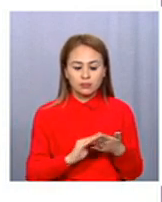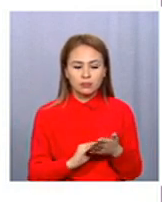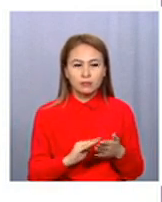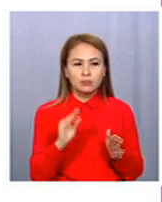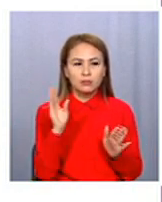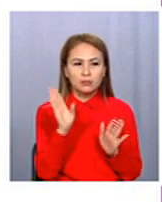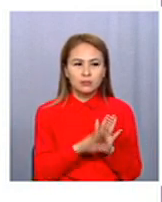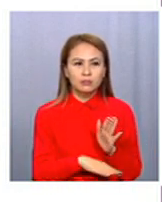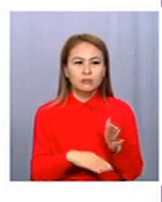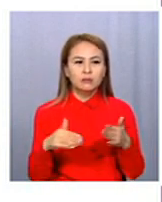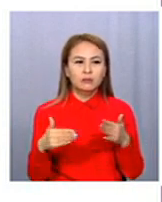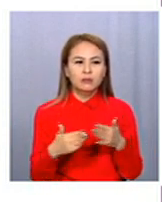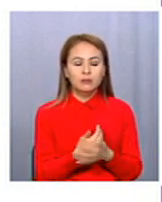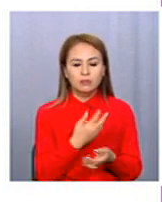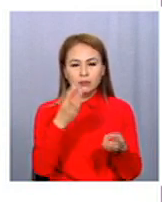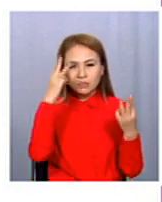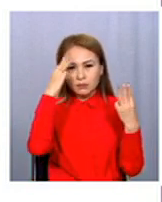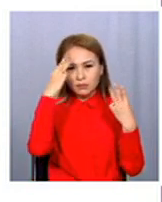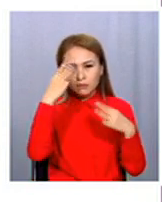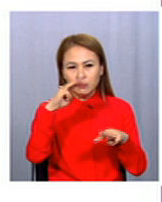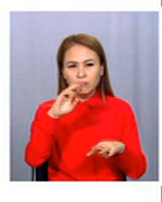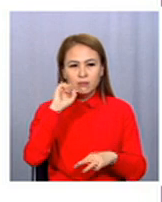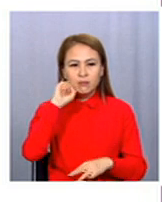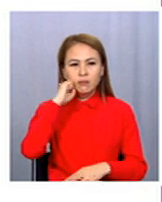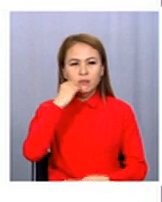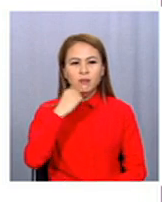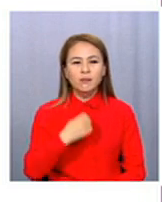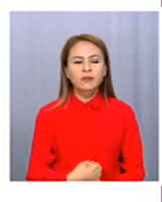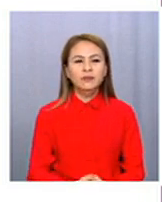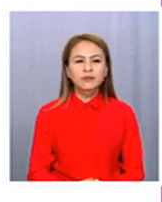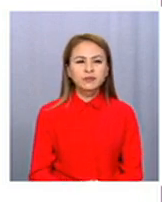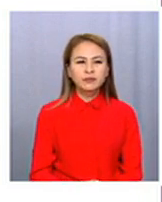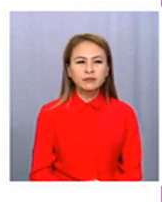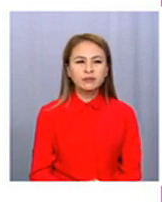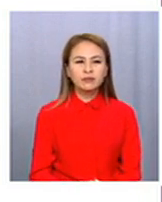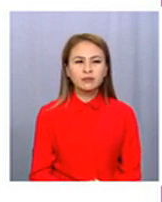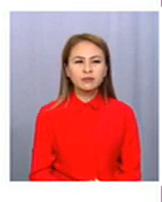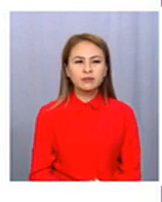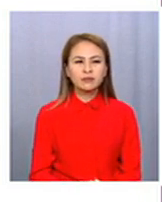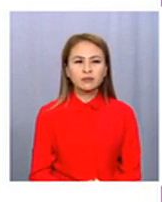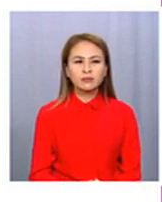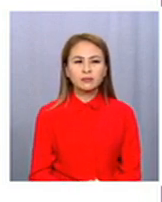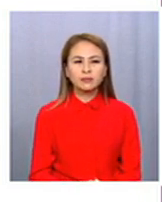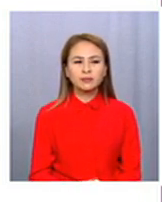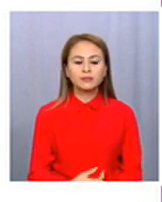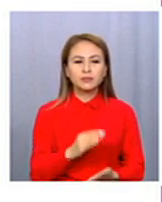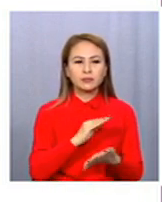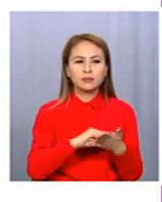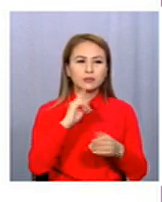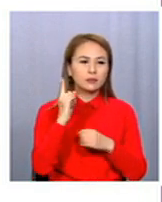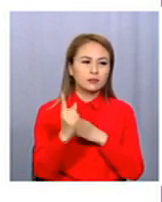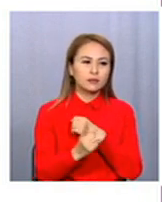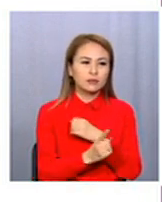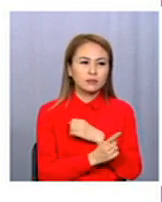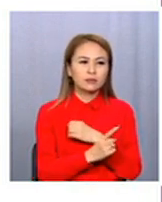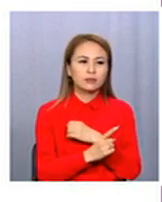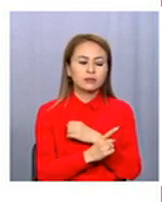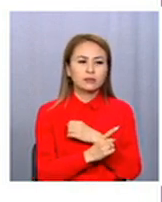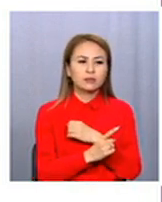Шығарманың шиеленісі. Жаңа заманның әжесі. Шығарманың шарықтау